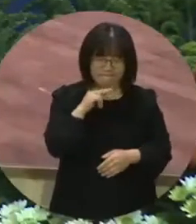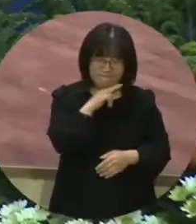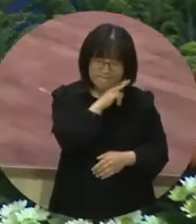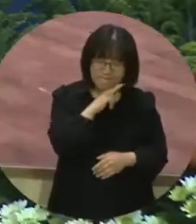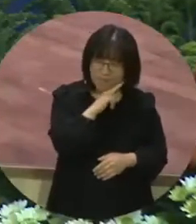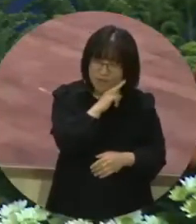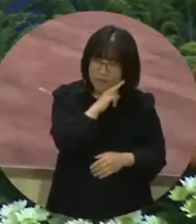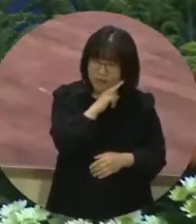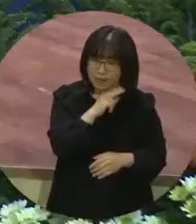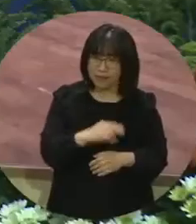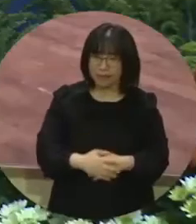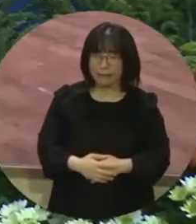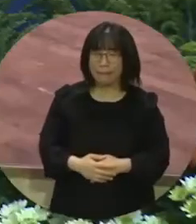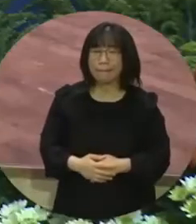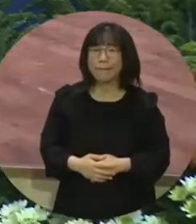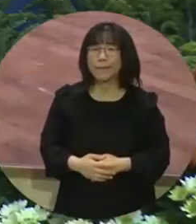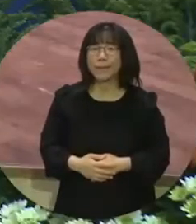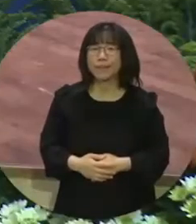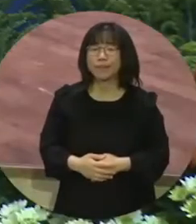삶을 살았단 말이에요.